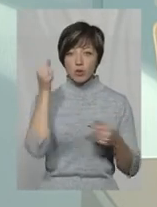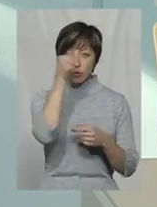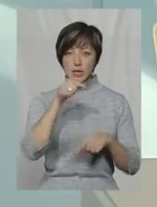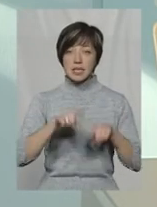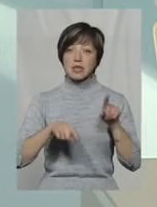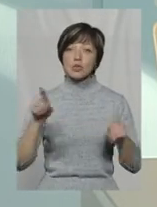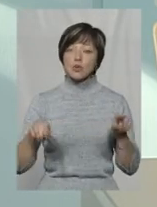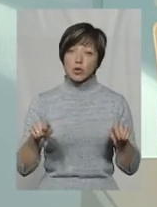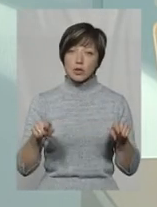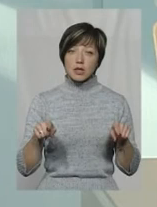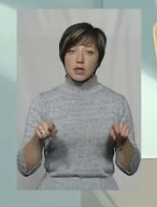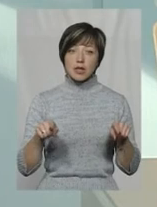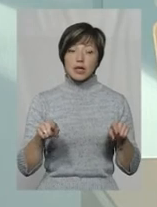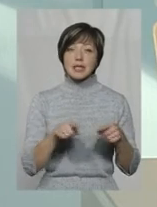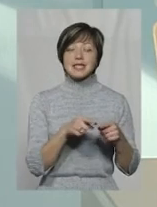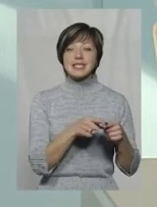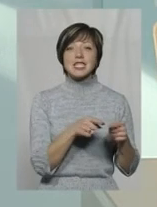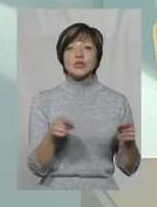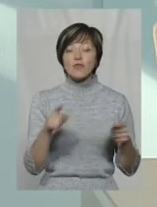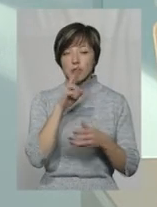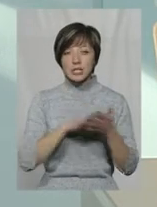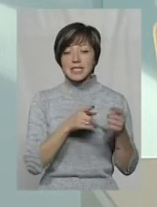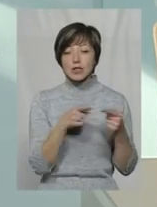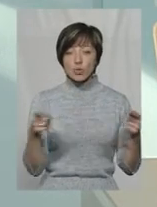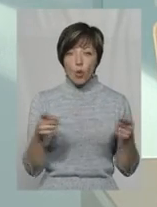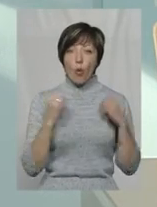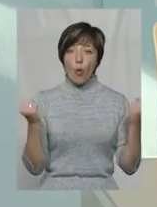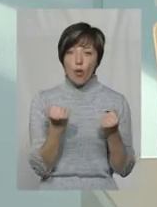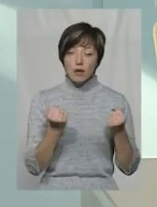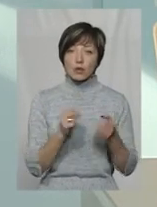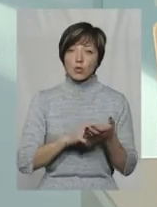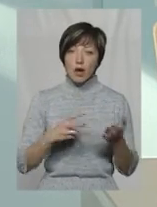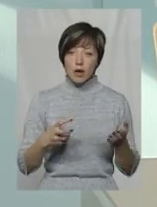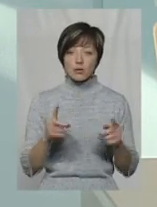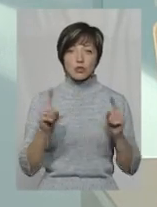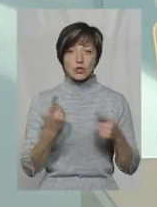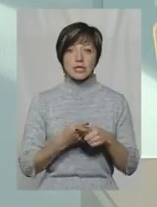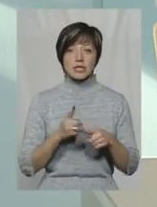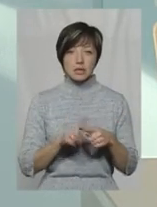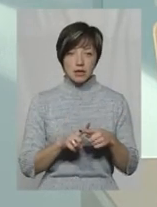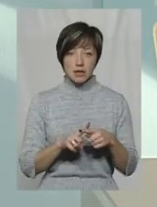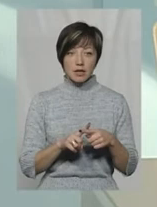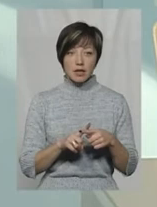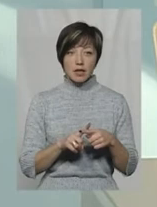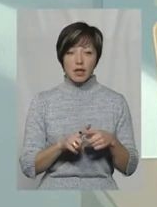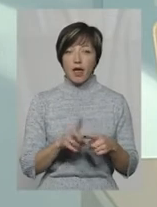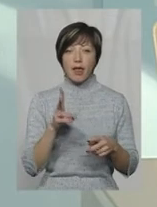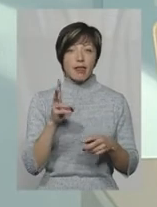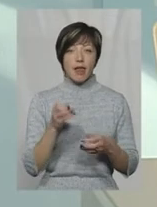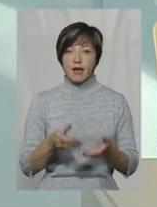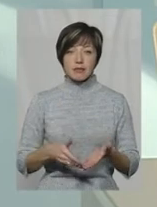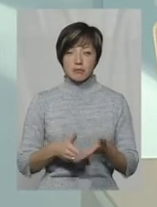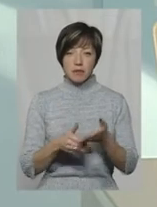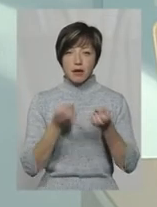сезон респіраторних інфекцій. Холода треба уникати, тому що це несприятливо